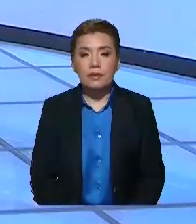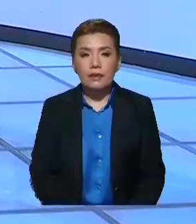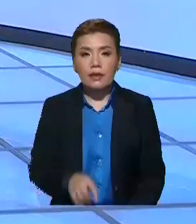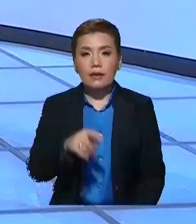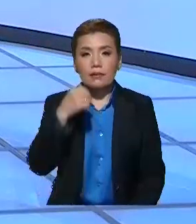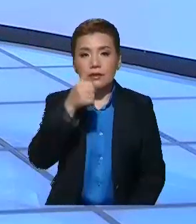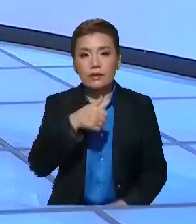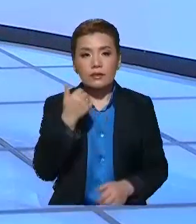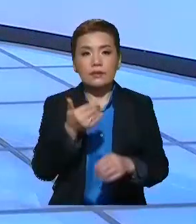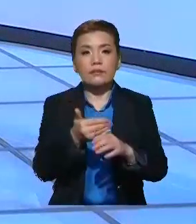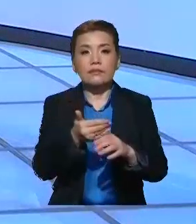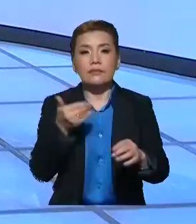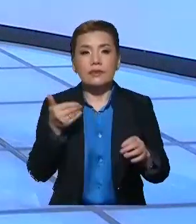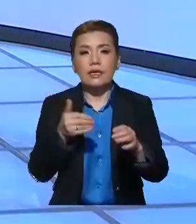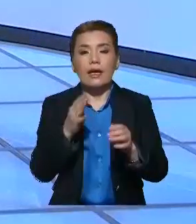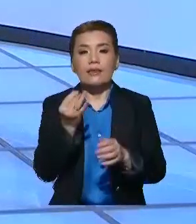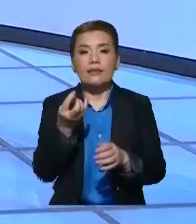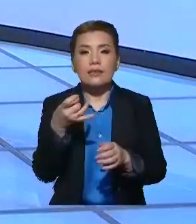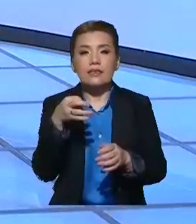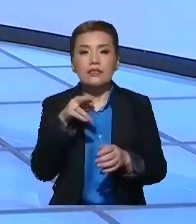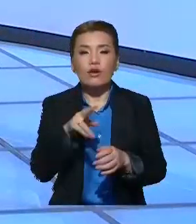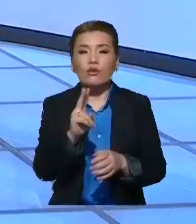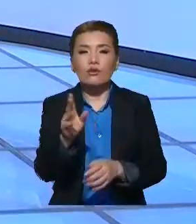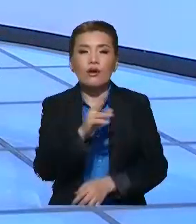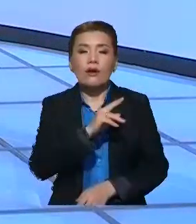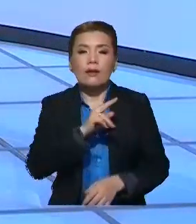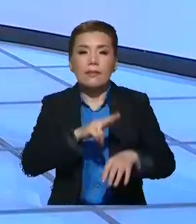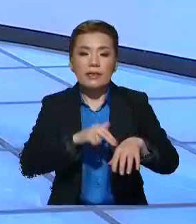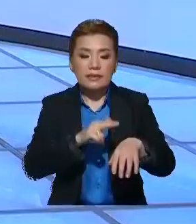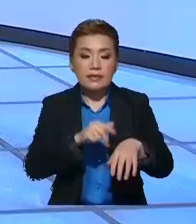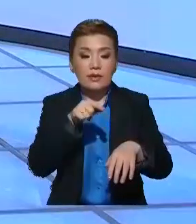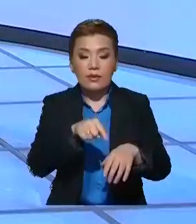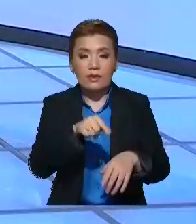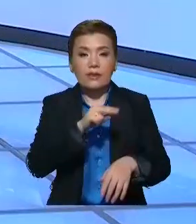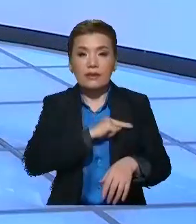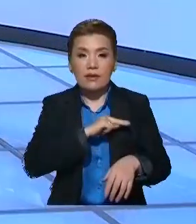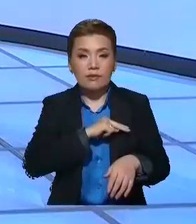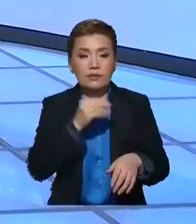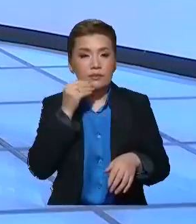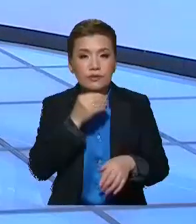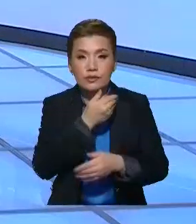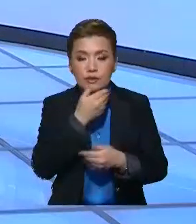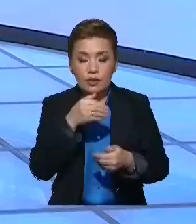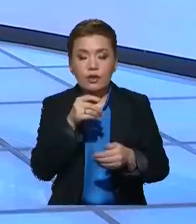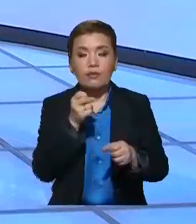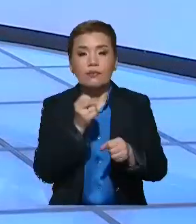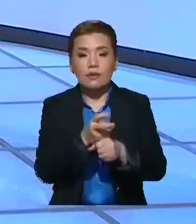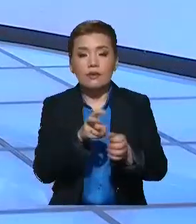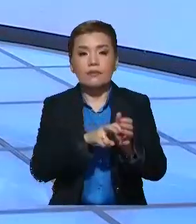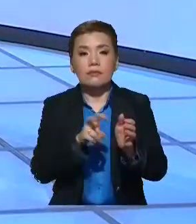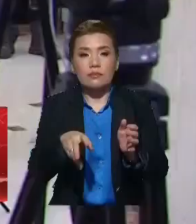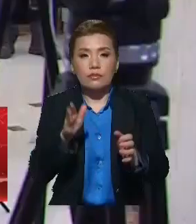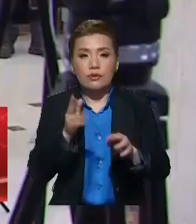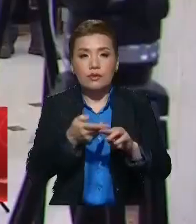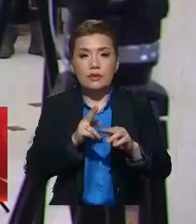Биыл өтетін кезектен тыс аттестация барысында қызметіне сай келмейтін полицейлер жұмыстан шығарылады. Бұл туралы Ішкі істер министрінің орынбасары мәлімдеді.